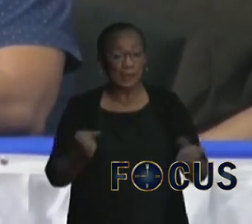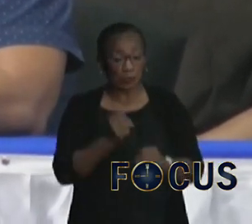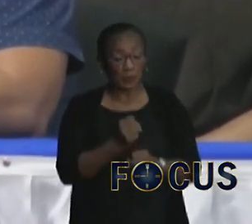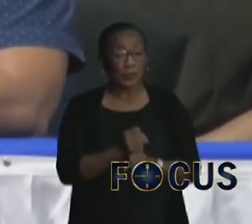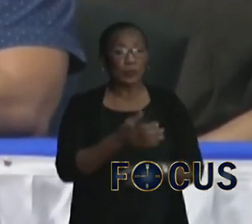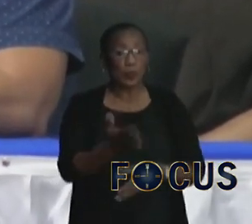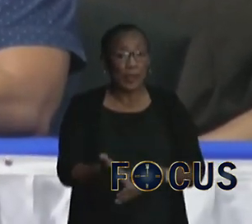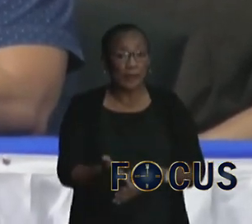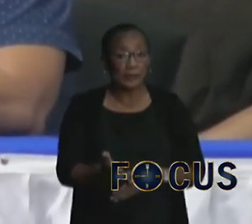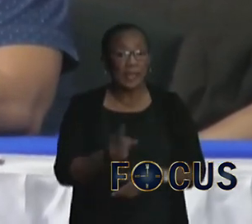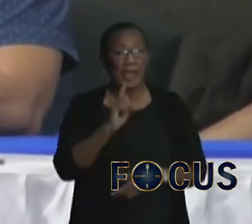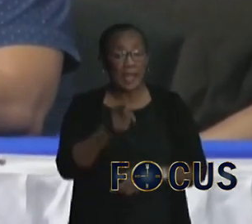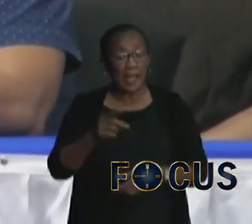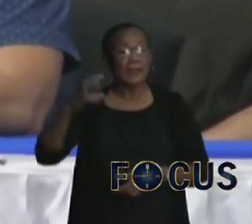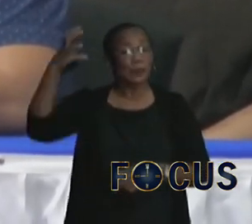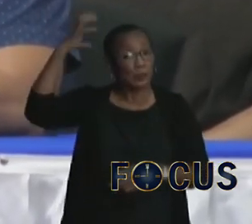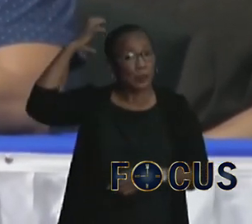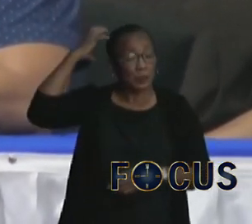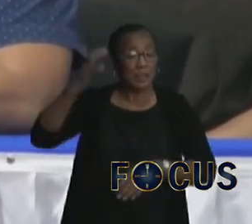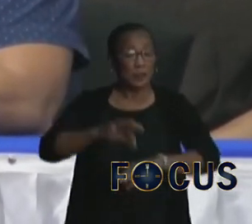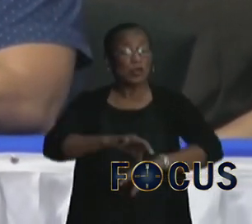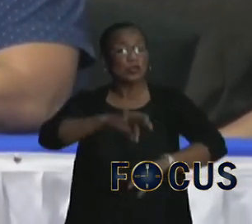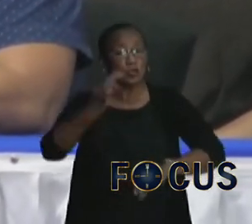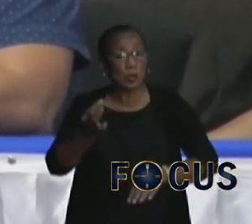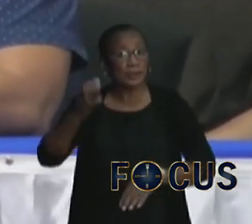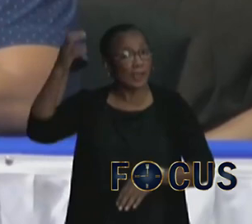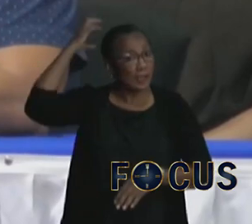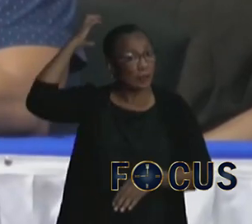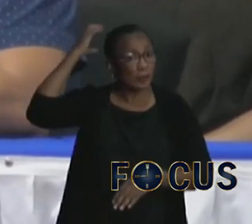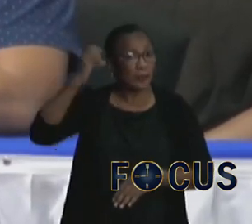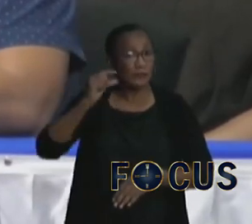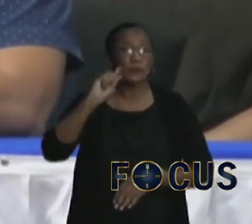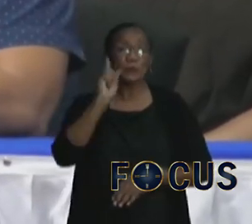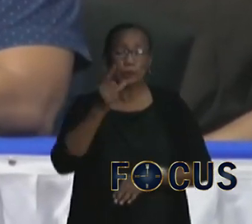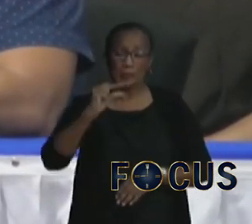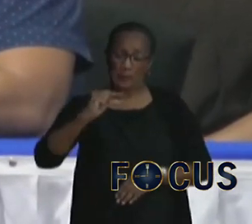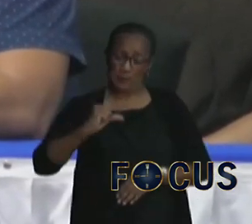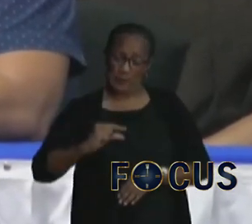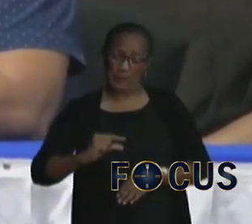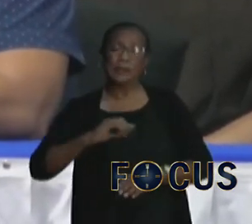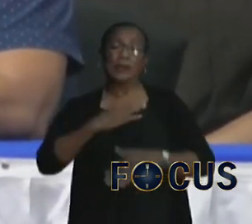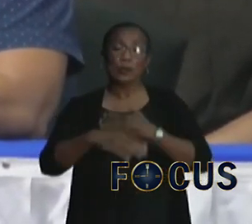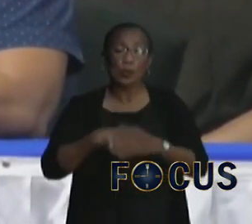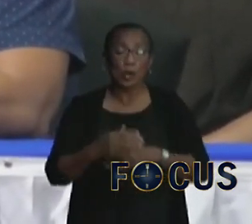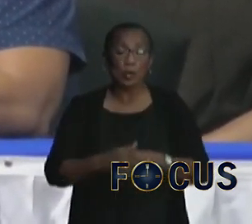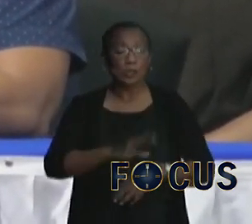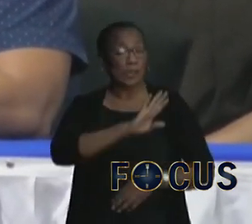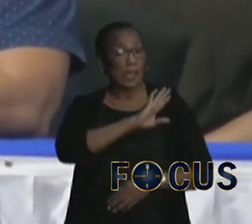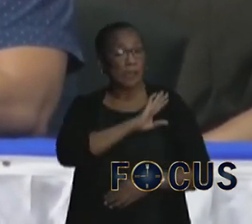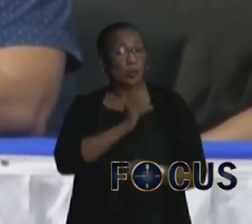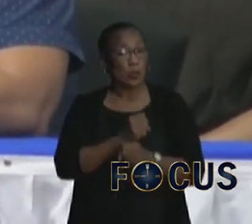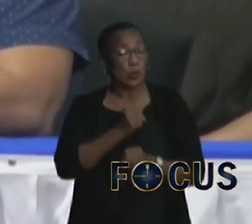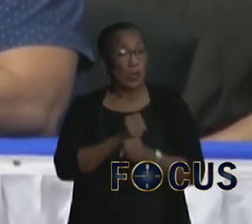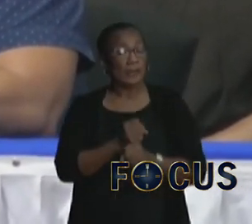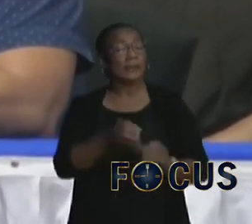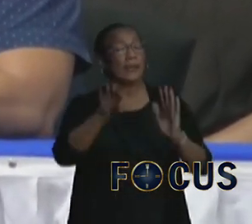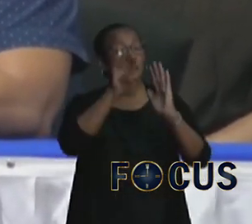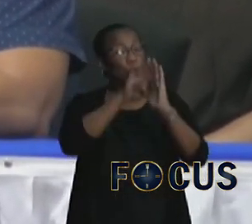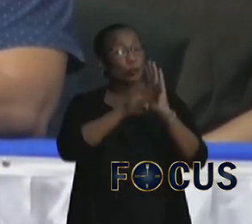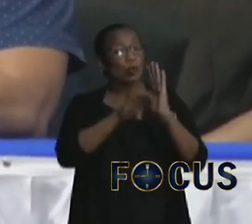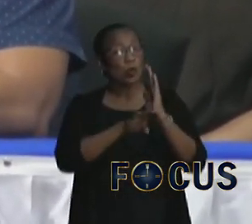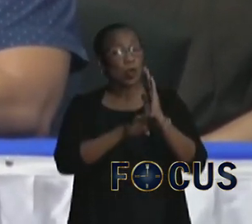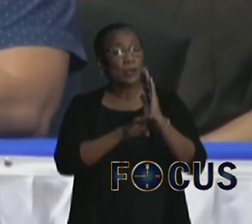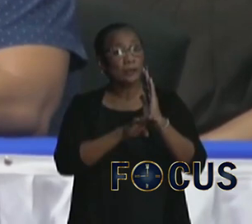blijven en de risico's, de gezondheidsrisico's, worden geminimaliseerd. En tegelijkertijd te werken aan protocollen voor